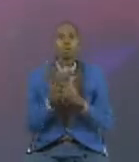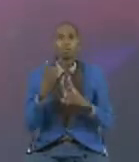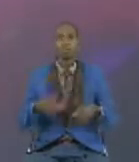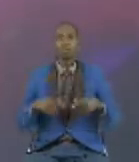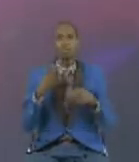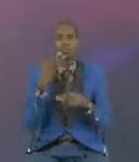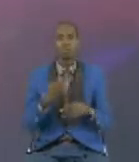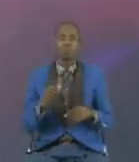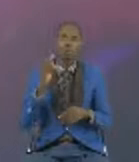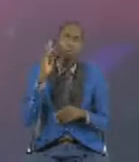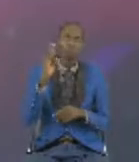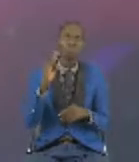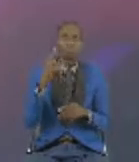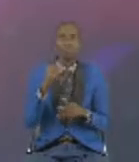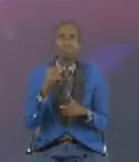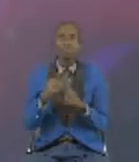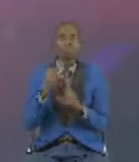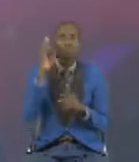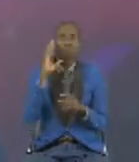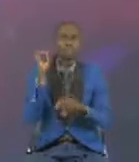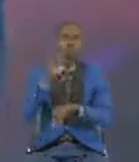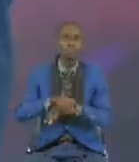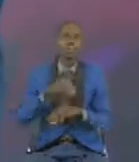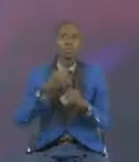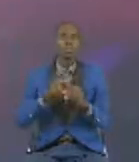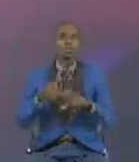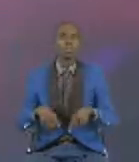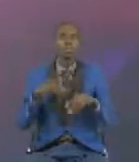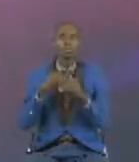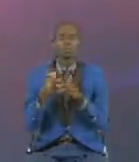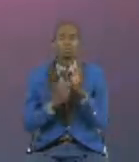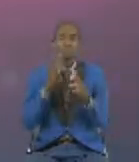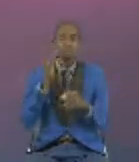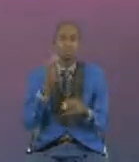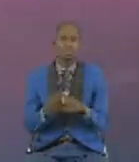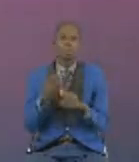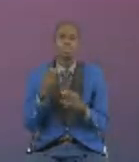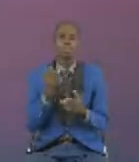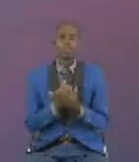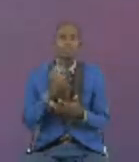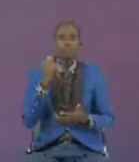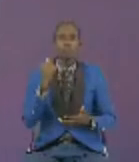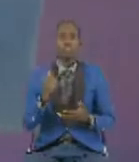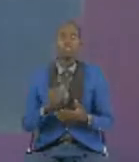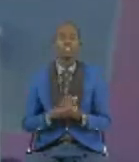de ministère, la parole dominera dans ta vie, dans ton ministère, au nom de